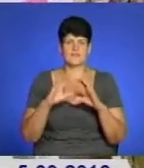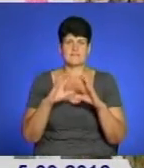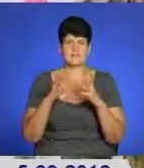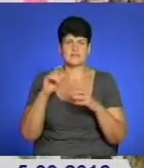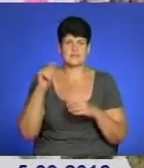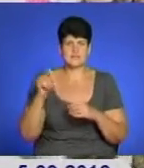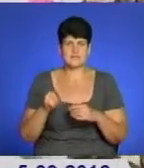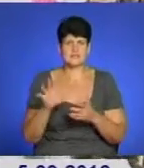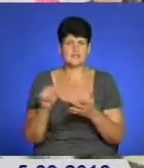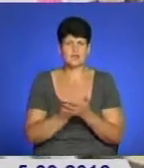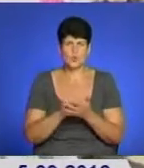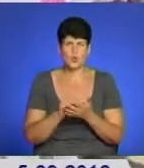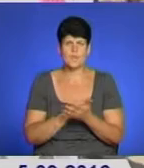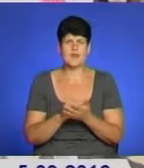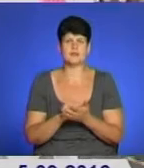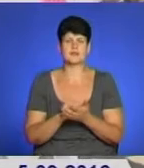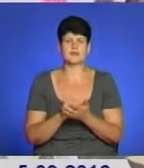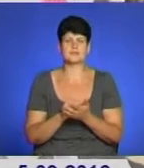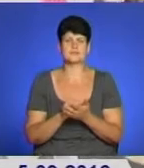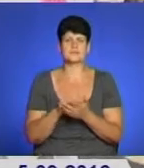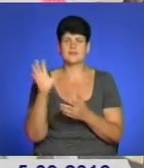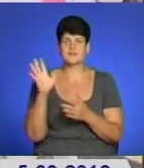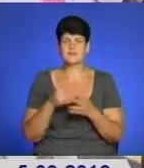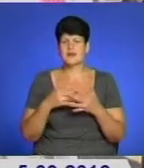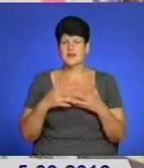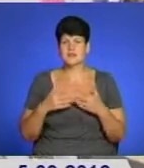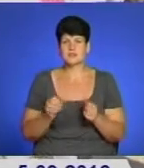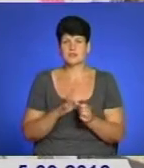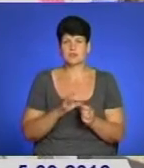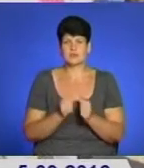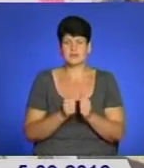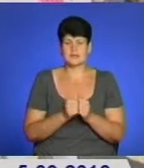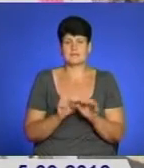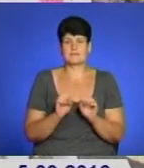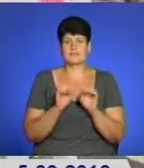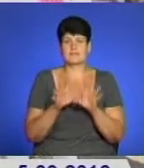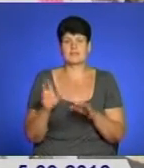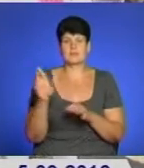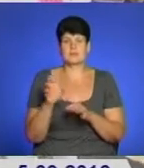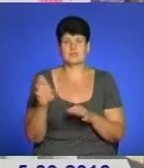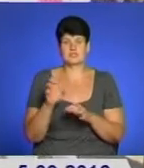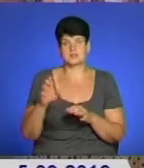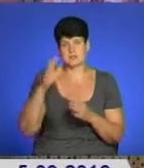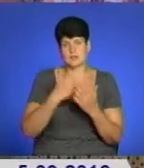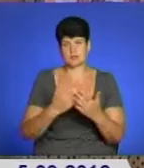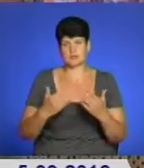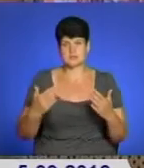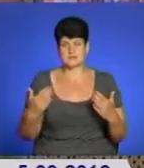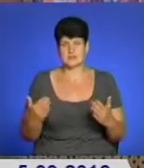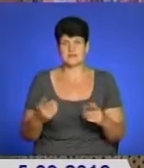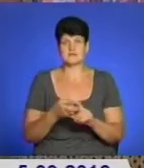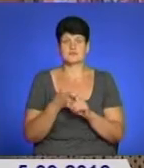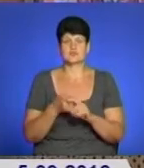ці документи, і всі речі, які біля них були, вони передані в Бережанський краєзнавчий музей. В рамках